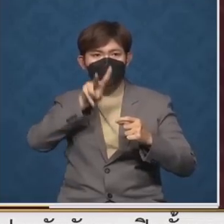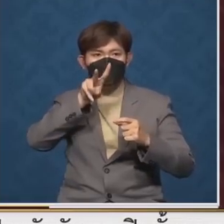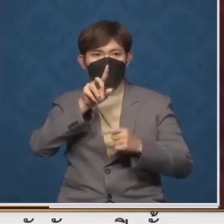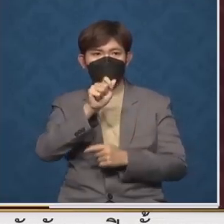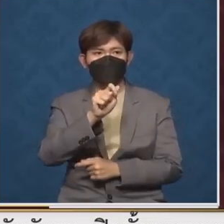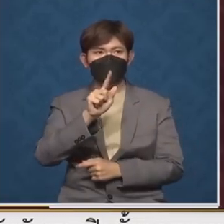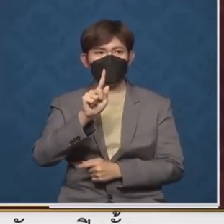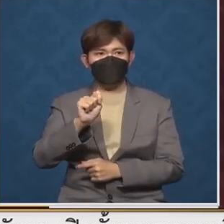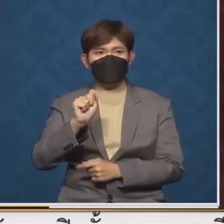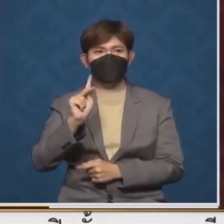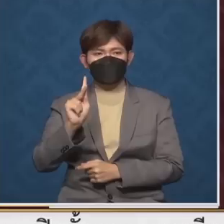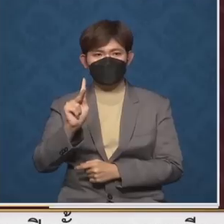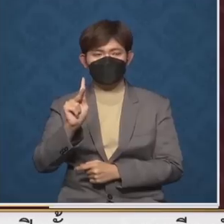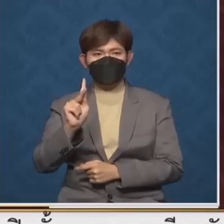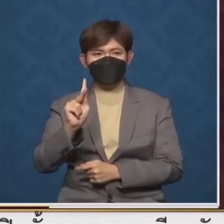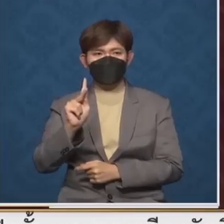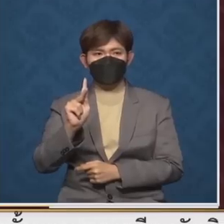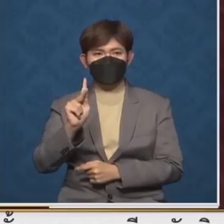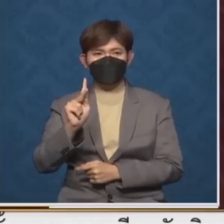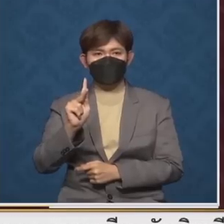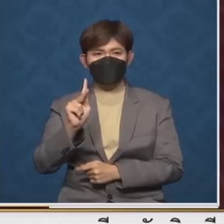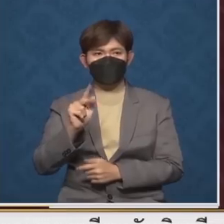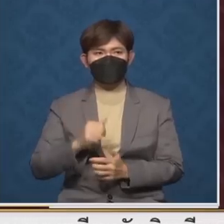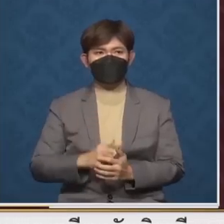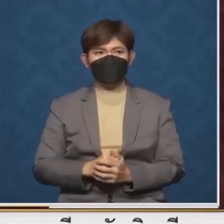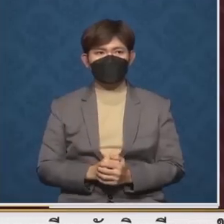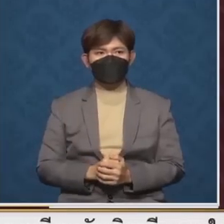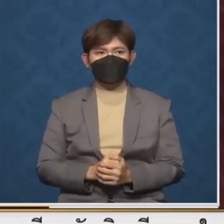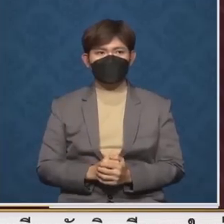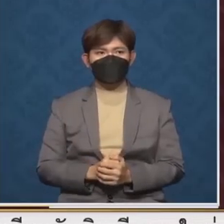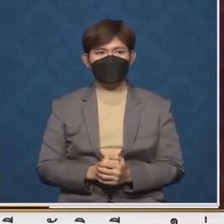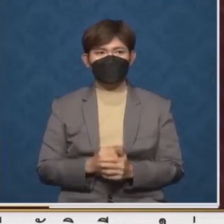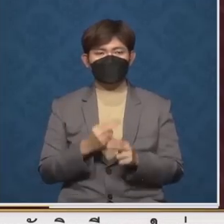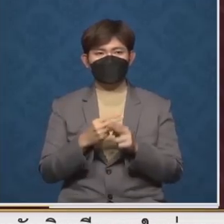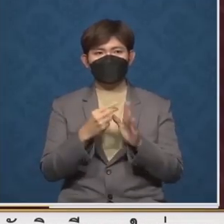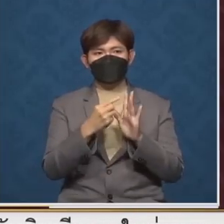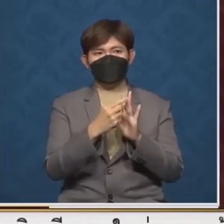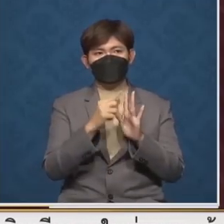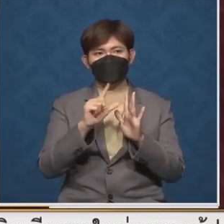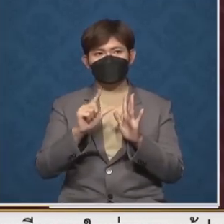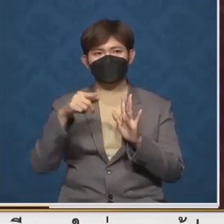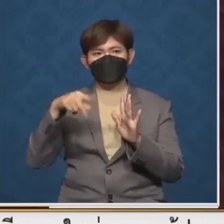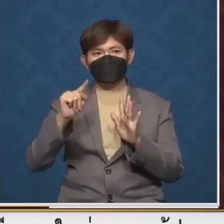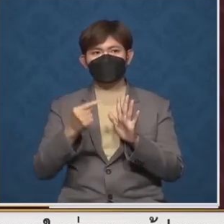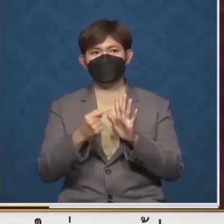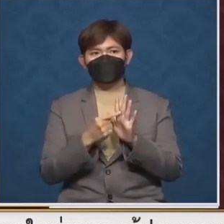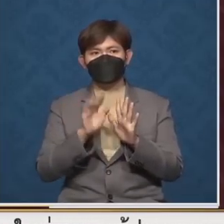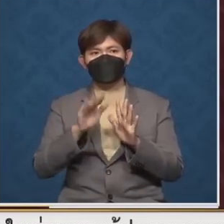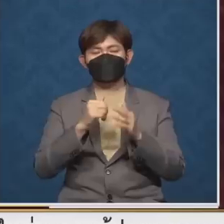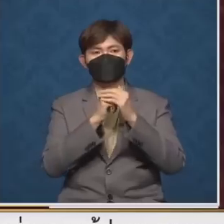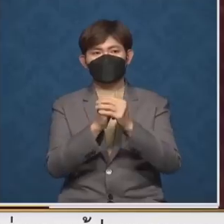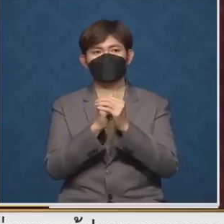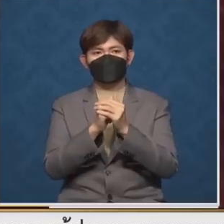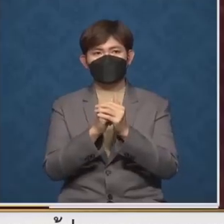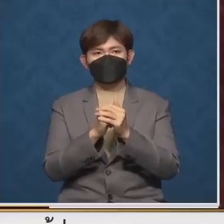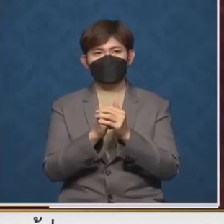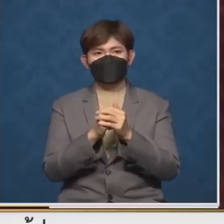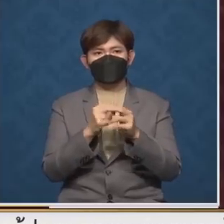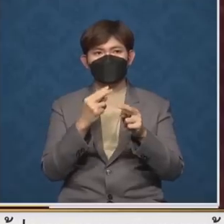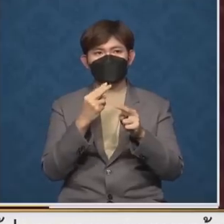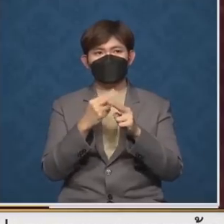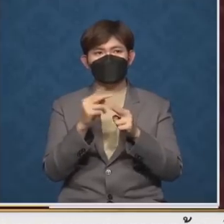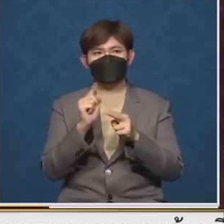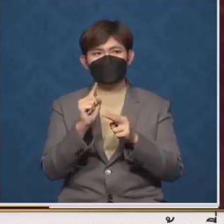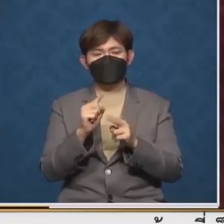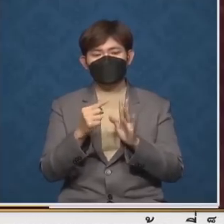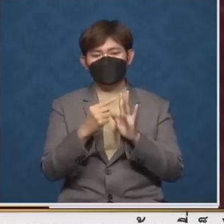าอ่านเป็นภาสักฤษคงอ่านวาเลปูนะครัเขาบอกวานี่เป็นของมาจากประเทศจีนและอ่านออกเสียงวาเลอปูว